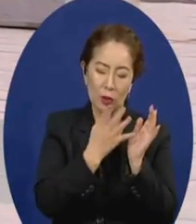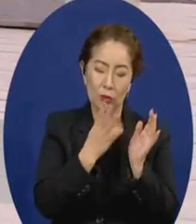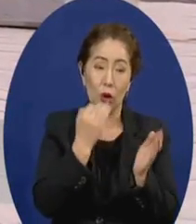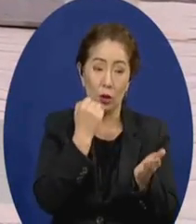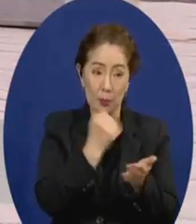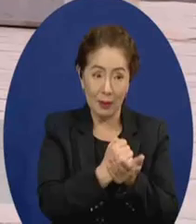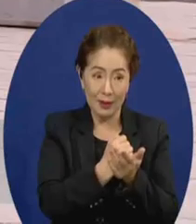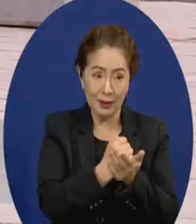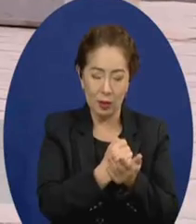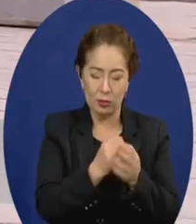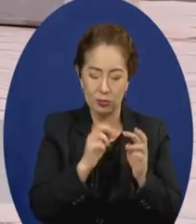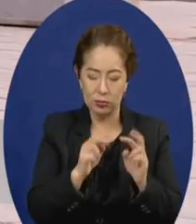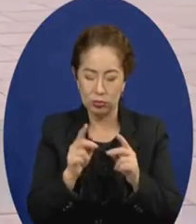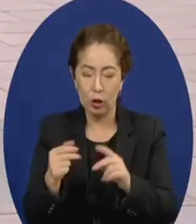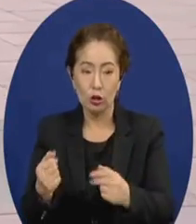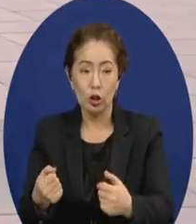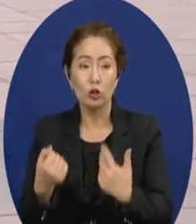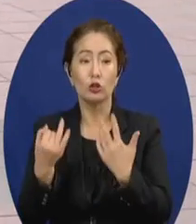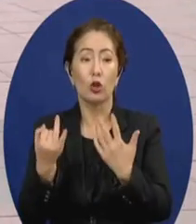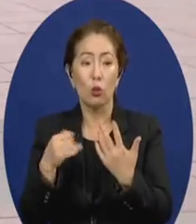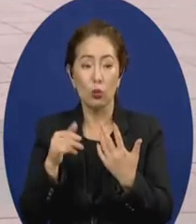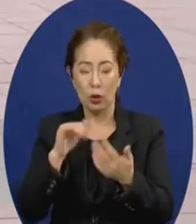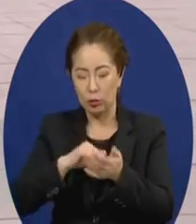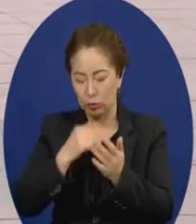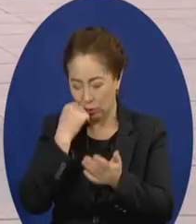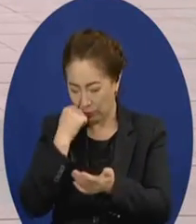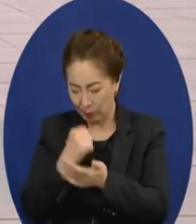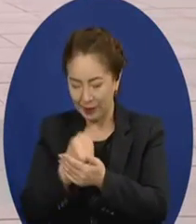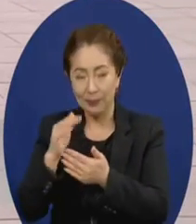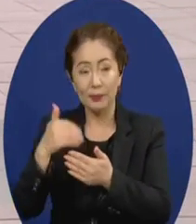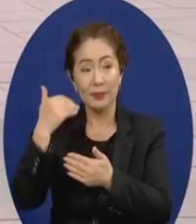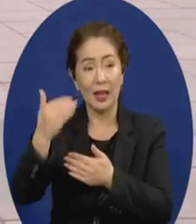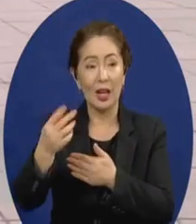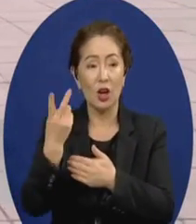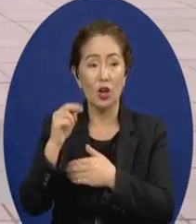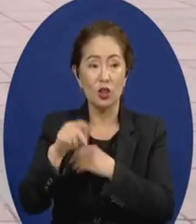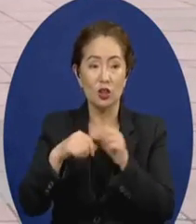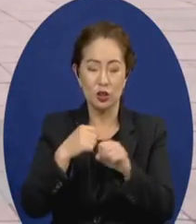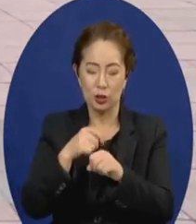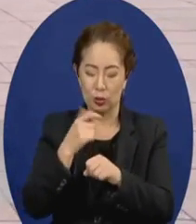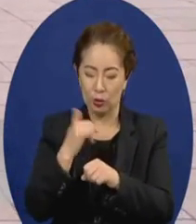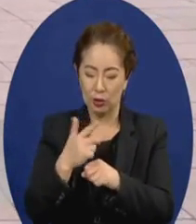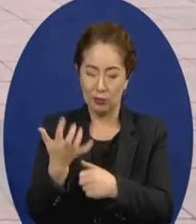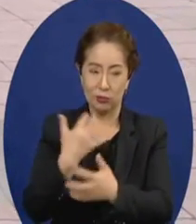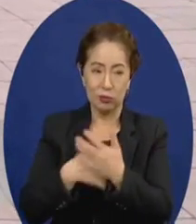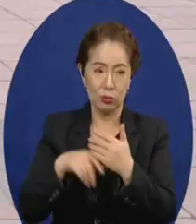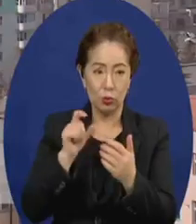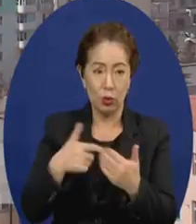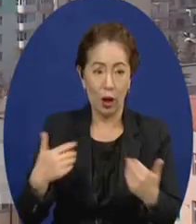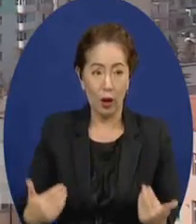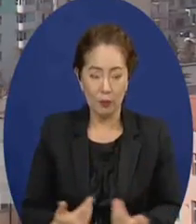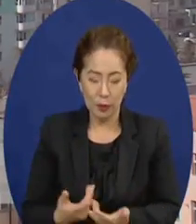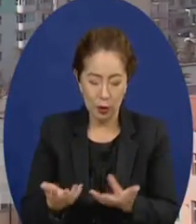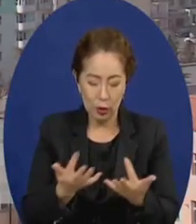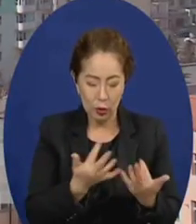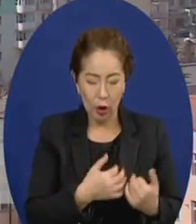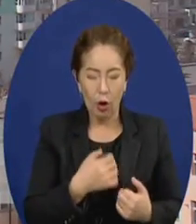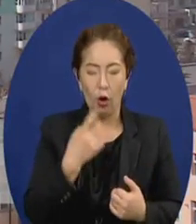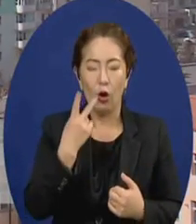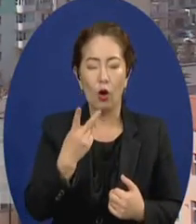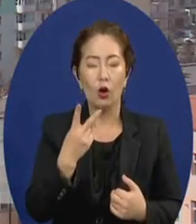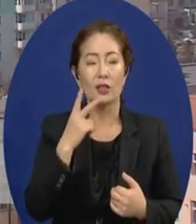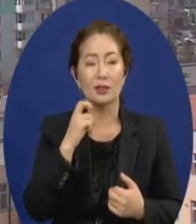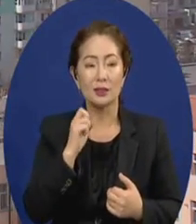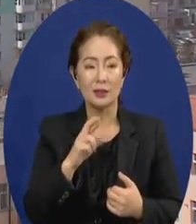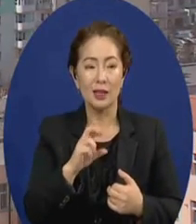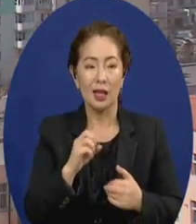Үүнээс хойш 7 дахь удаагийн төлөвлөгөөг баталж байна. Ирэх 20 жилд Улаанбаатар хотод суурь шин амьдрах хүний тоо 2,89,000-д хүрэх тооцоолол байна.